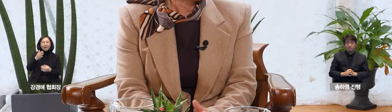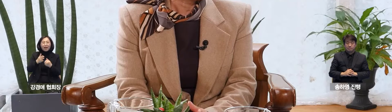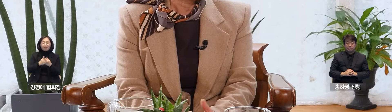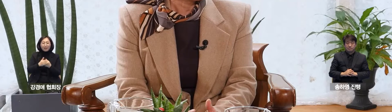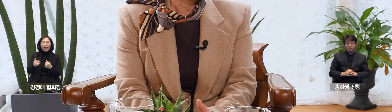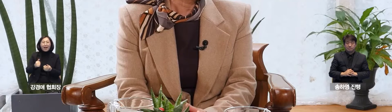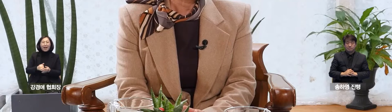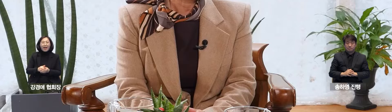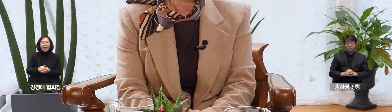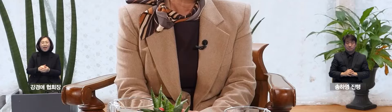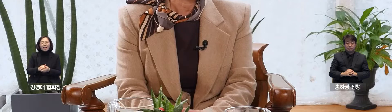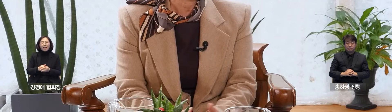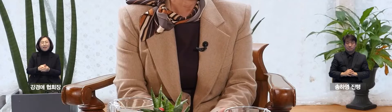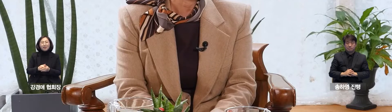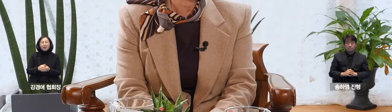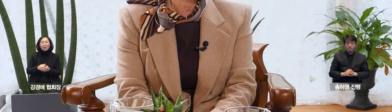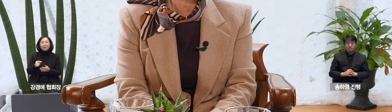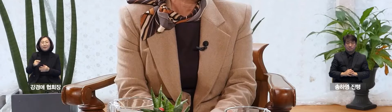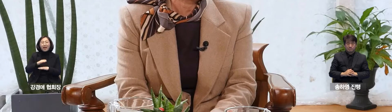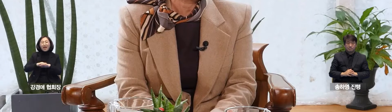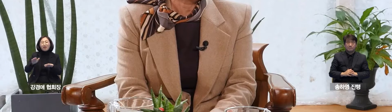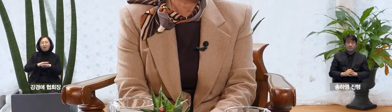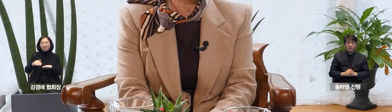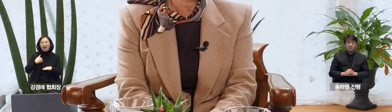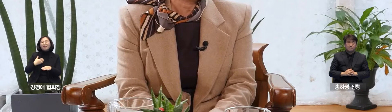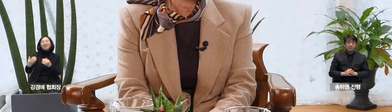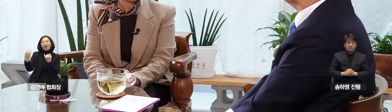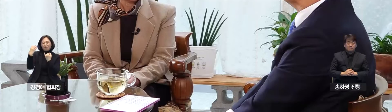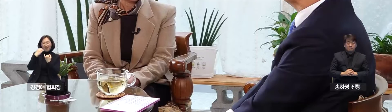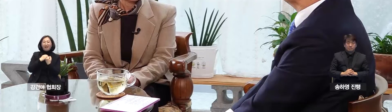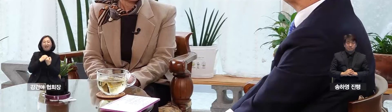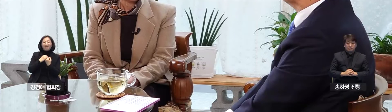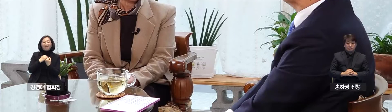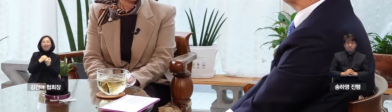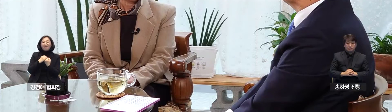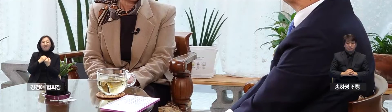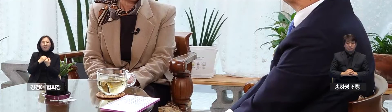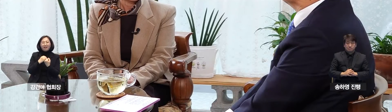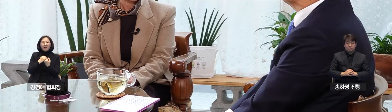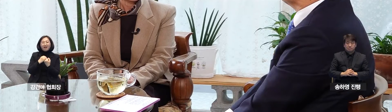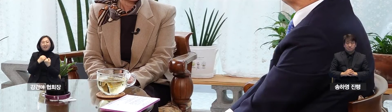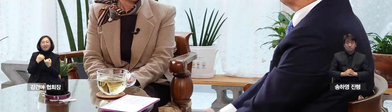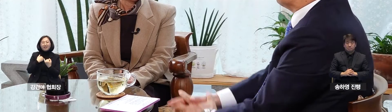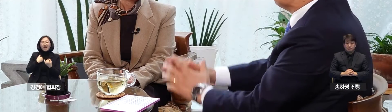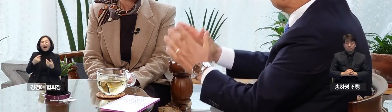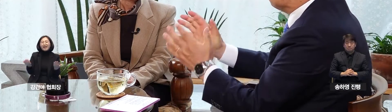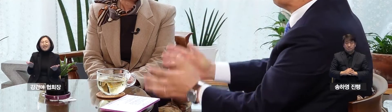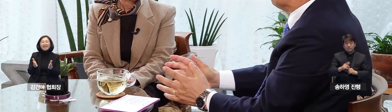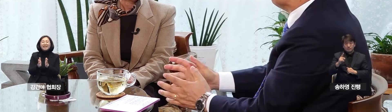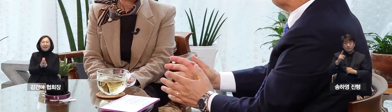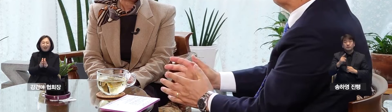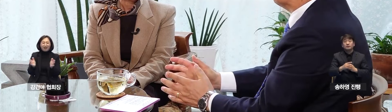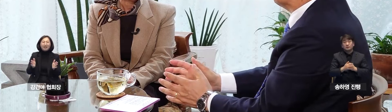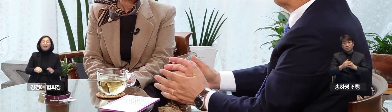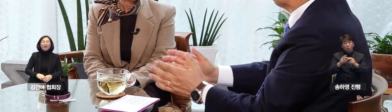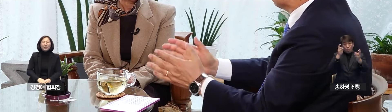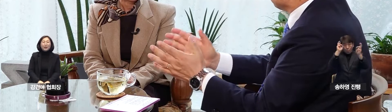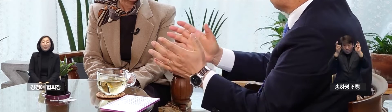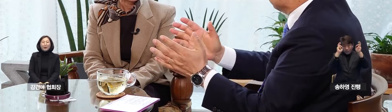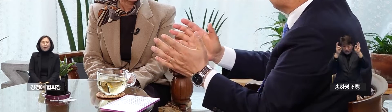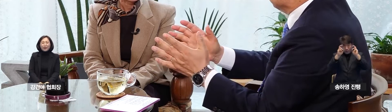좀 자금력과 여러 가지 문제를 네가 해결했으면 좋겠다라고 해서 제가 들어온 거고 그 기억을 일으키신